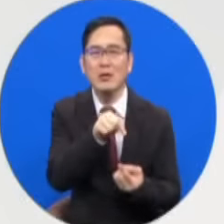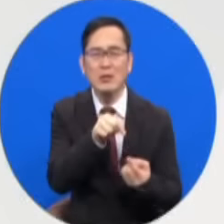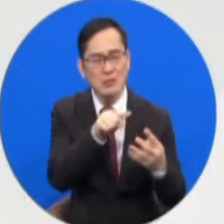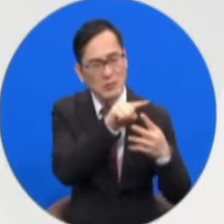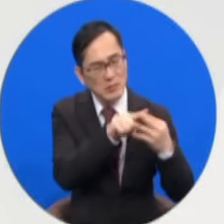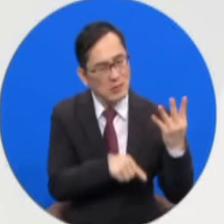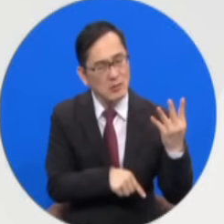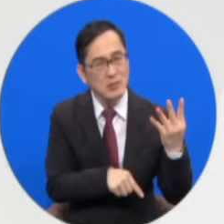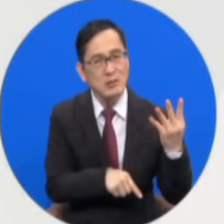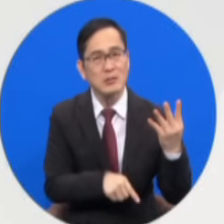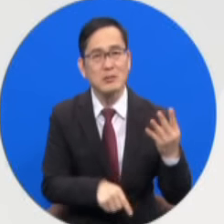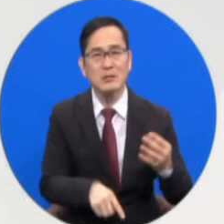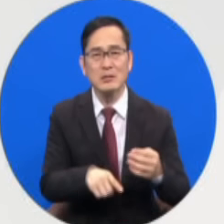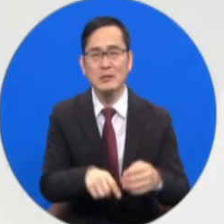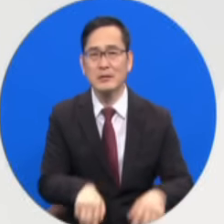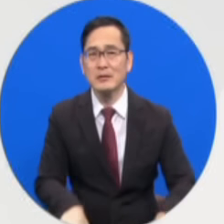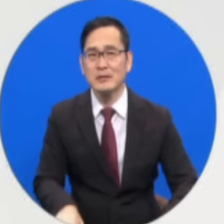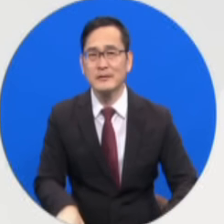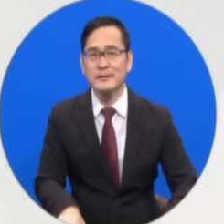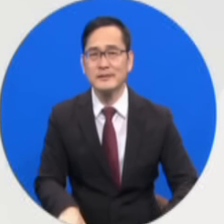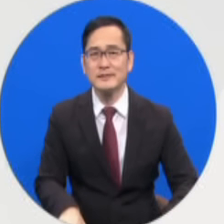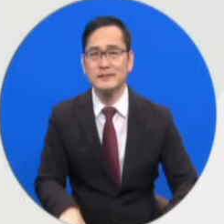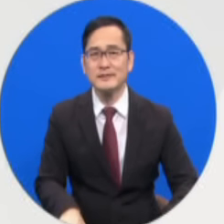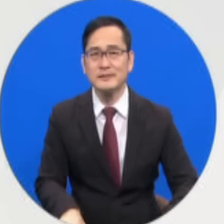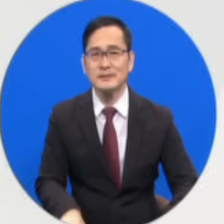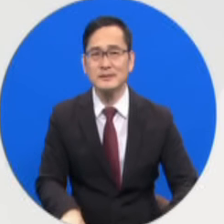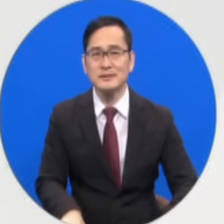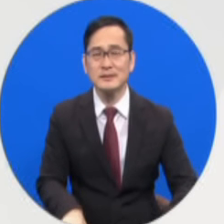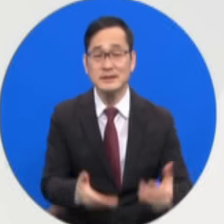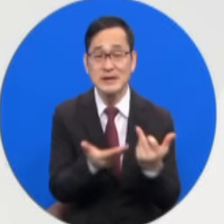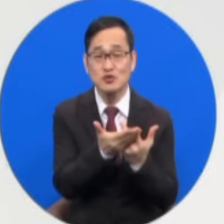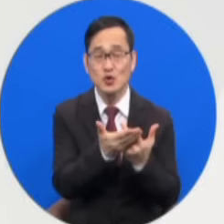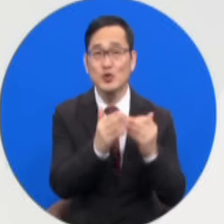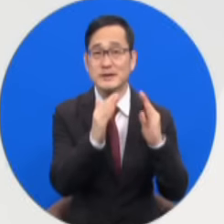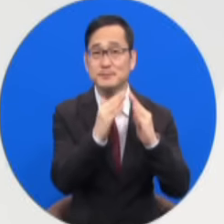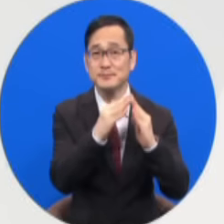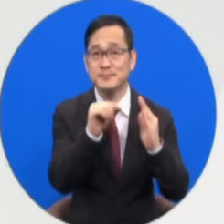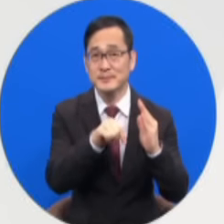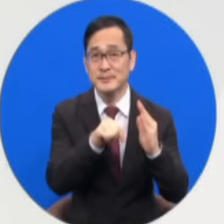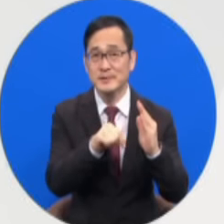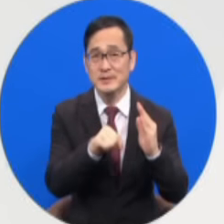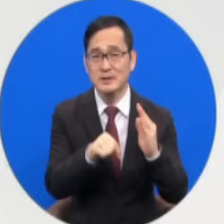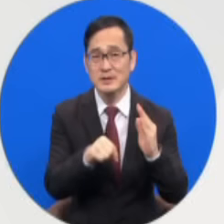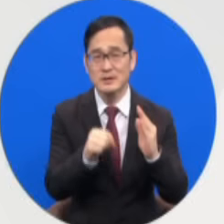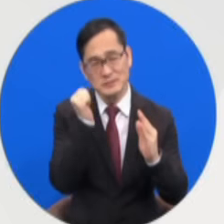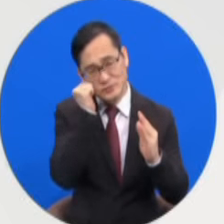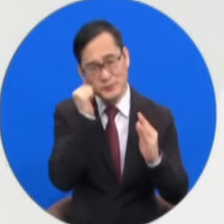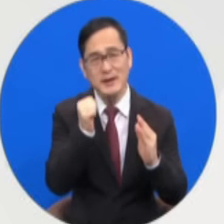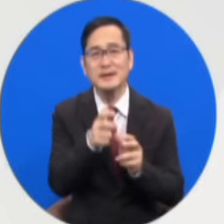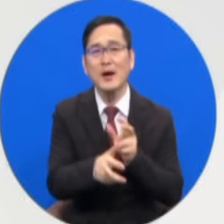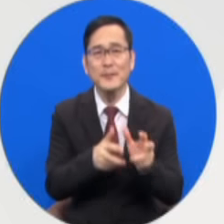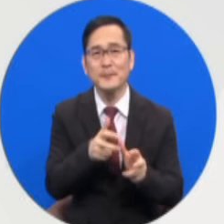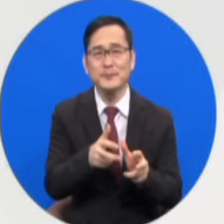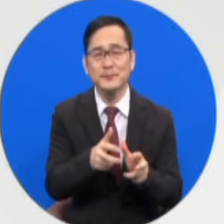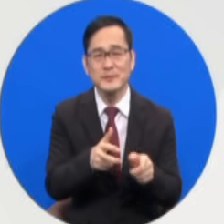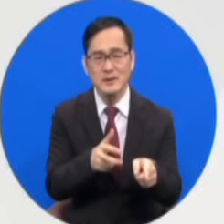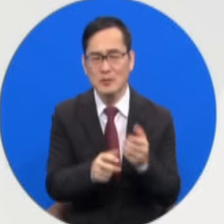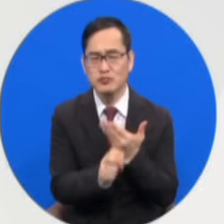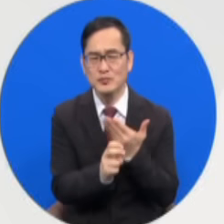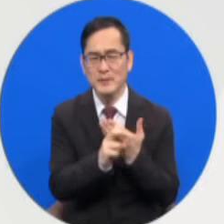보시죠 문대 씨 소유하고 있는 제주 단독 주택에서 미신고 불법 숙박업이 이루어졌다 국민신문고 민원이